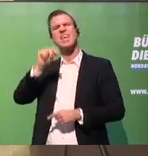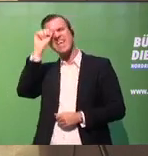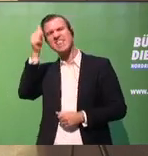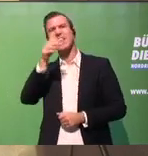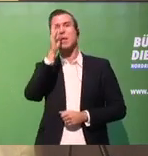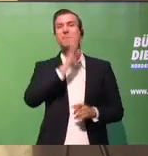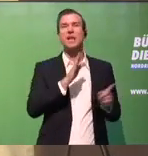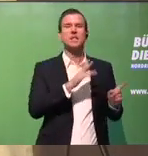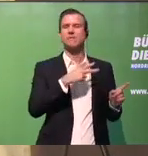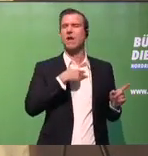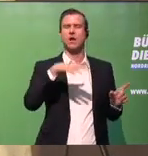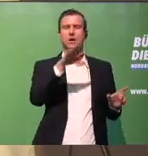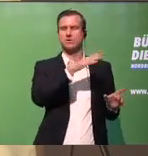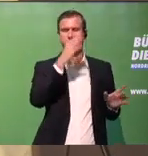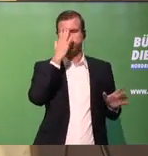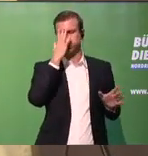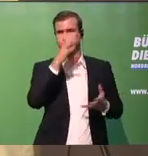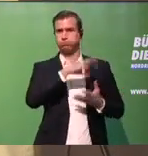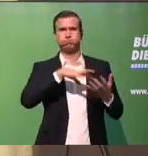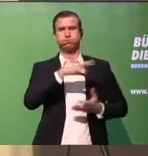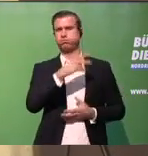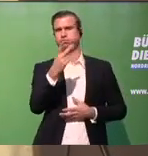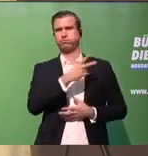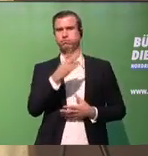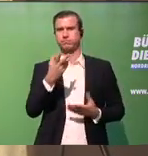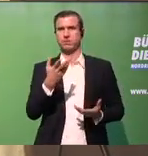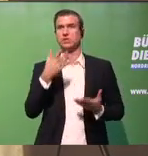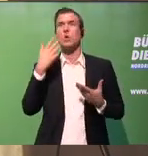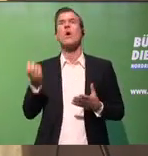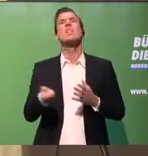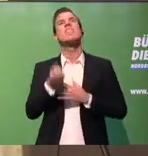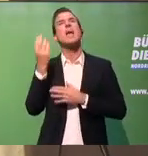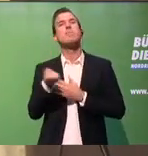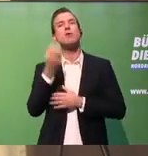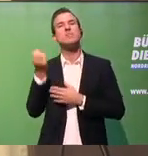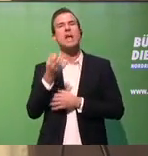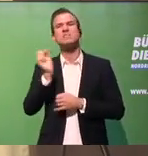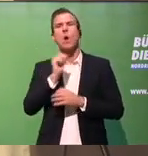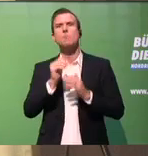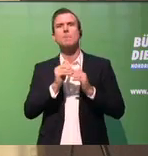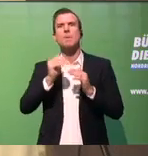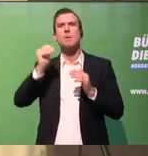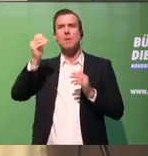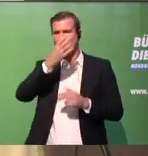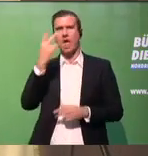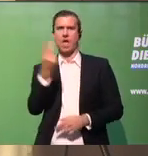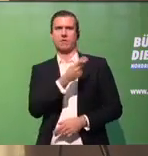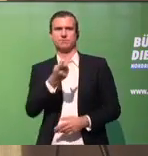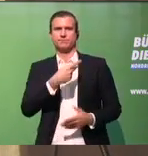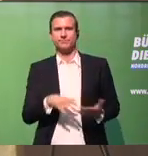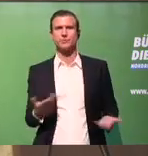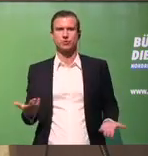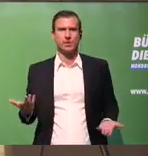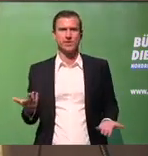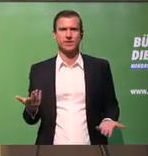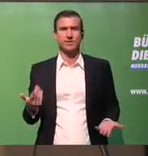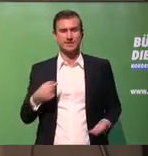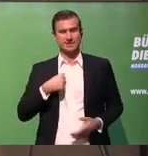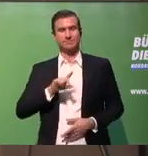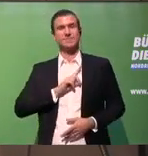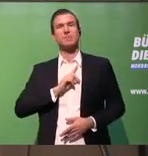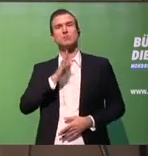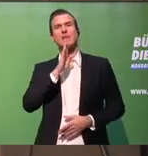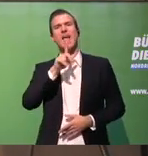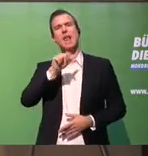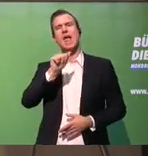geht es also wirklich ab und man braucht sich nicht zu wundern, warum wir mit unseren Treibhausemissionen so weiter hochgehen. Ich bin Sprecher der